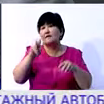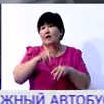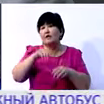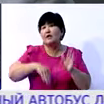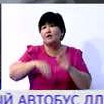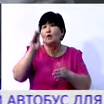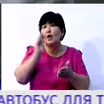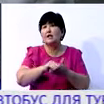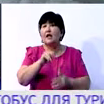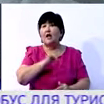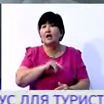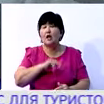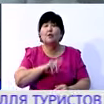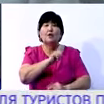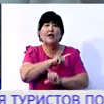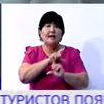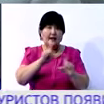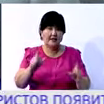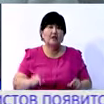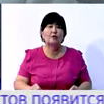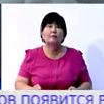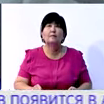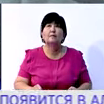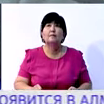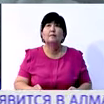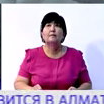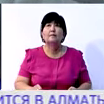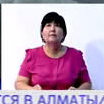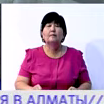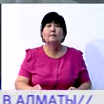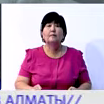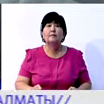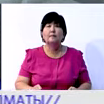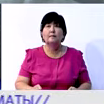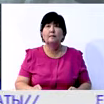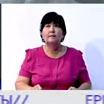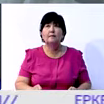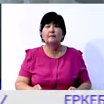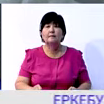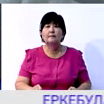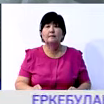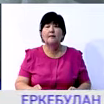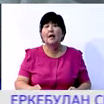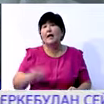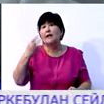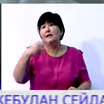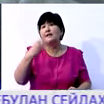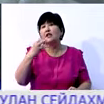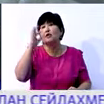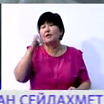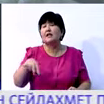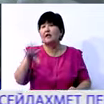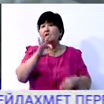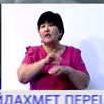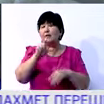высоко оценили работу клиники. 33% всех